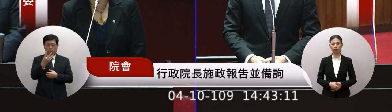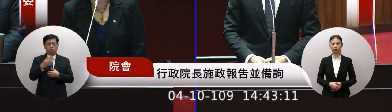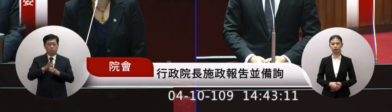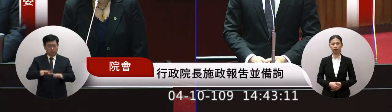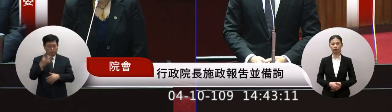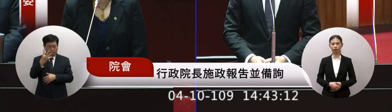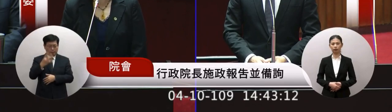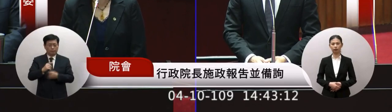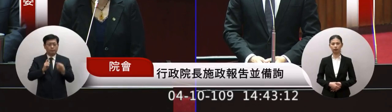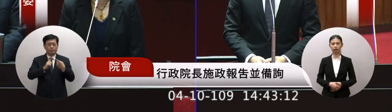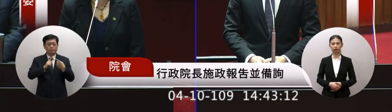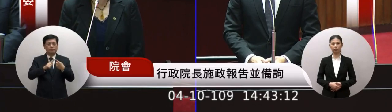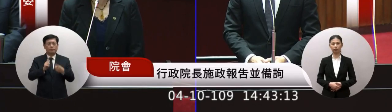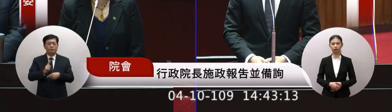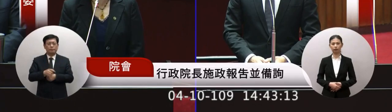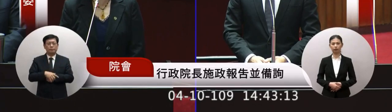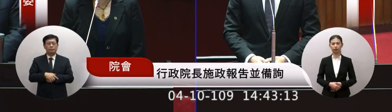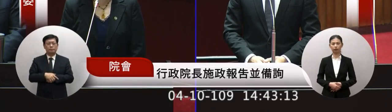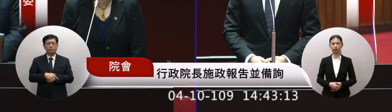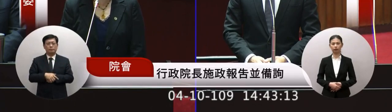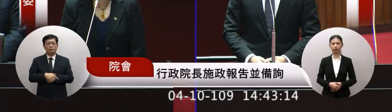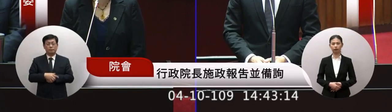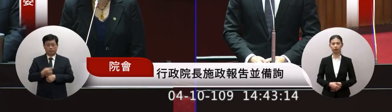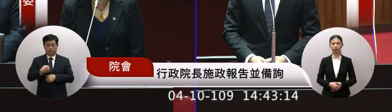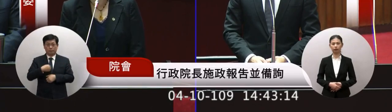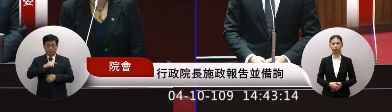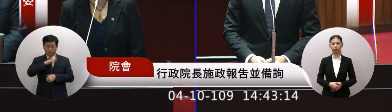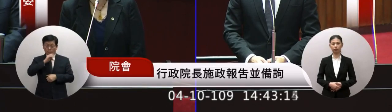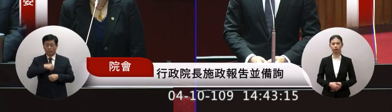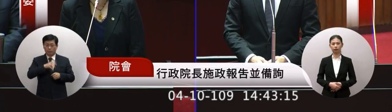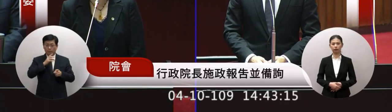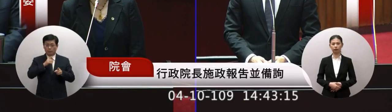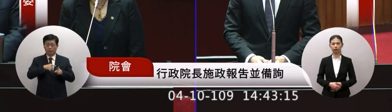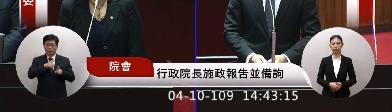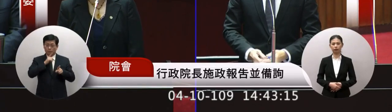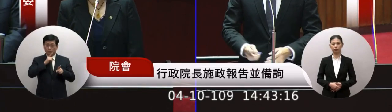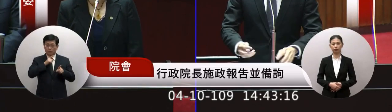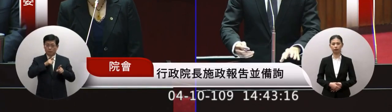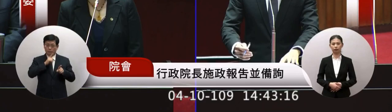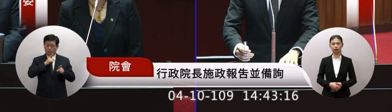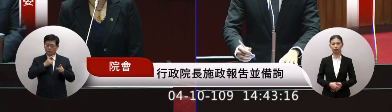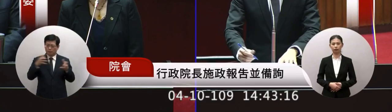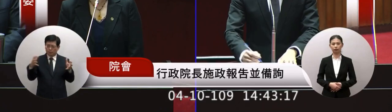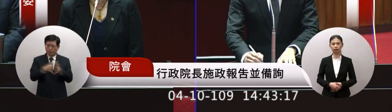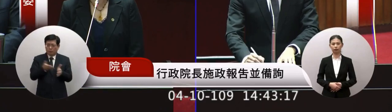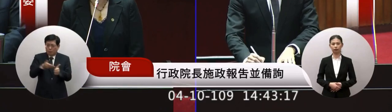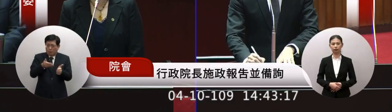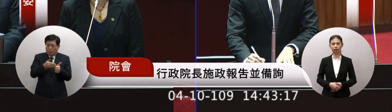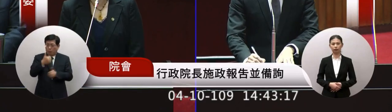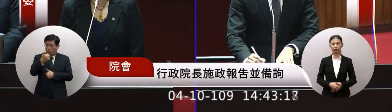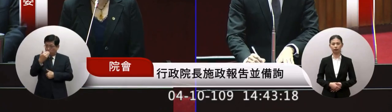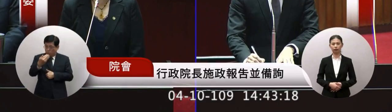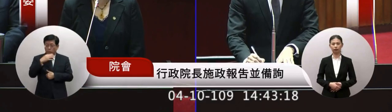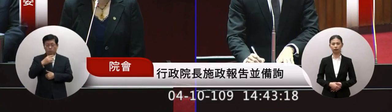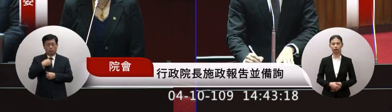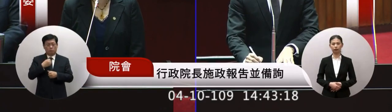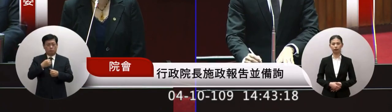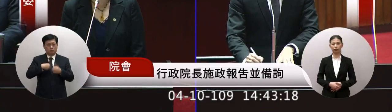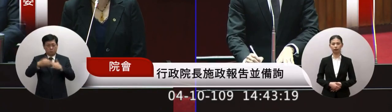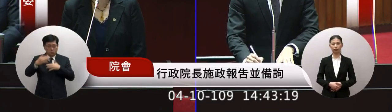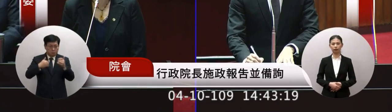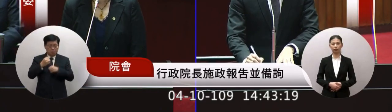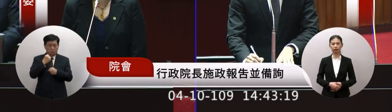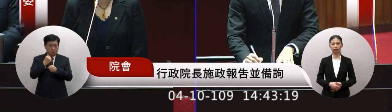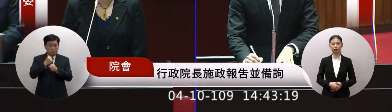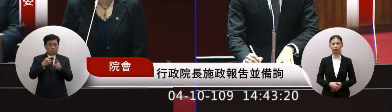目前啦哈。第一个部分就是阮有培养。培训哈，59个协助的工作者，因为这爱跨领